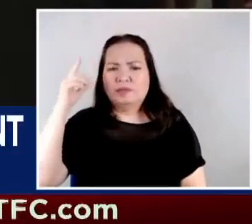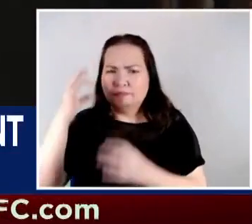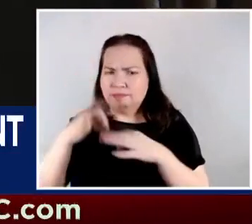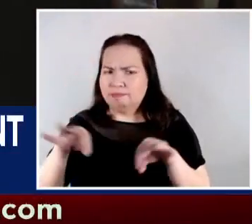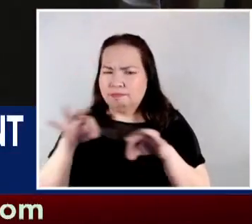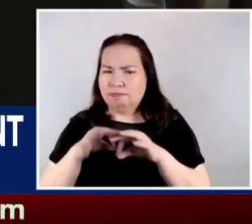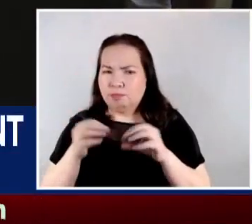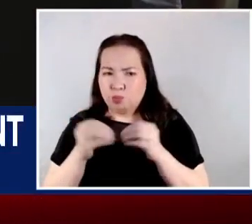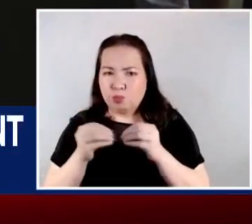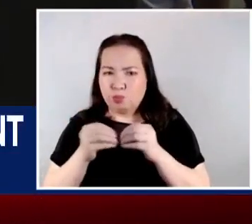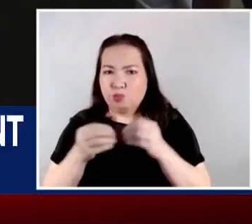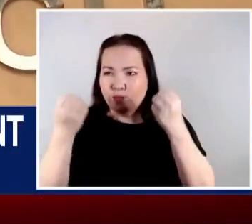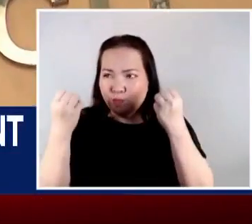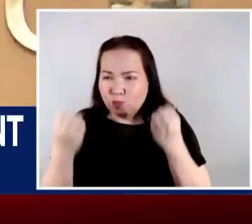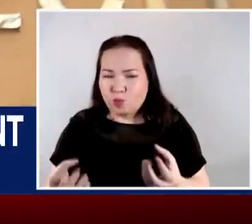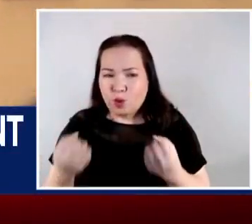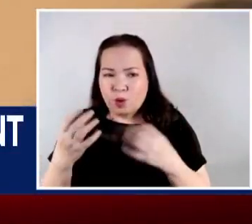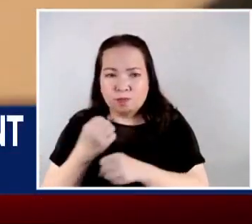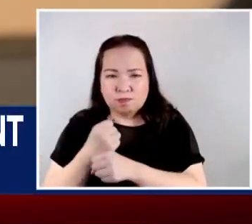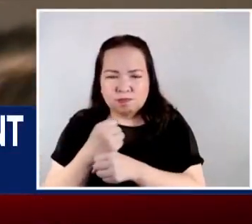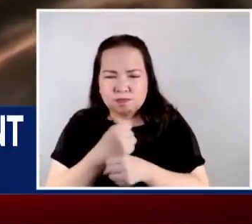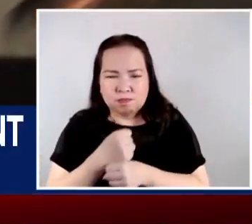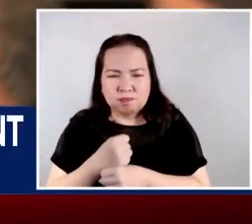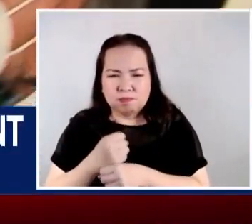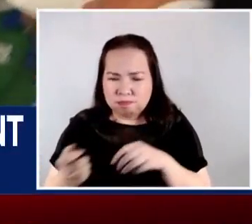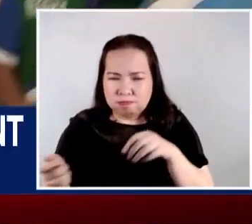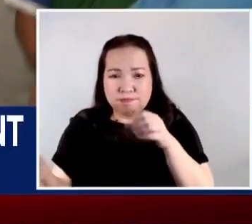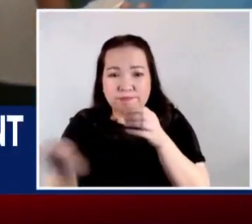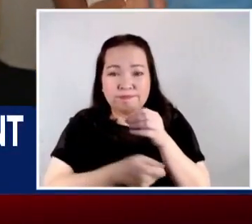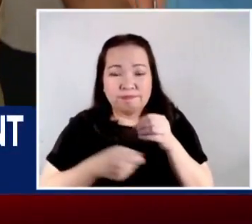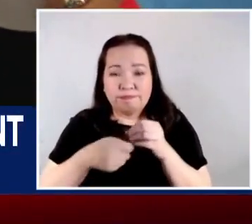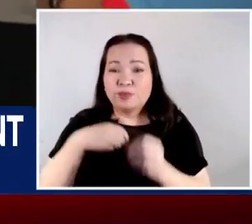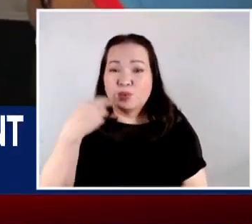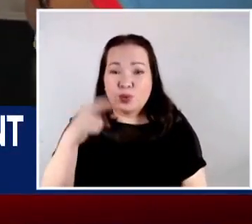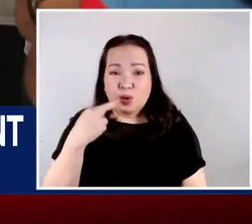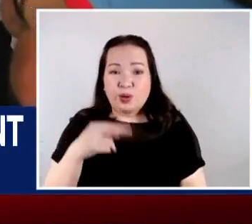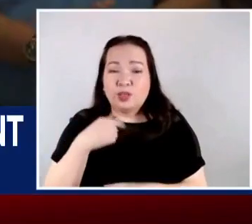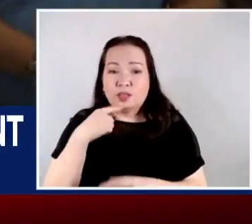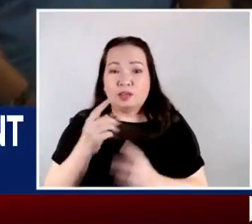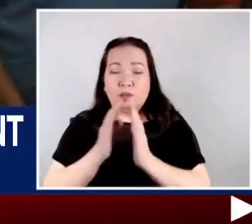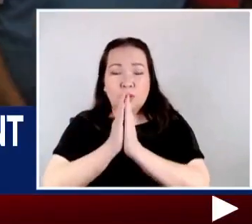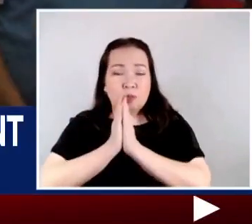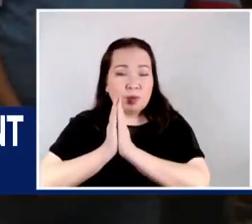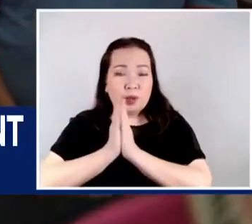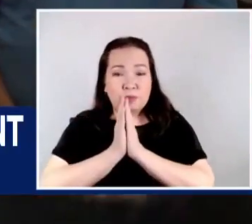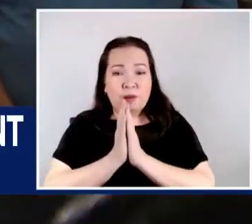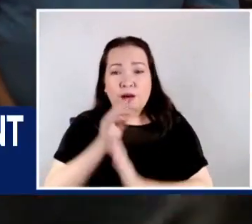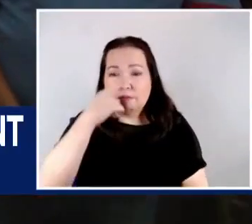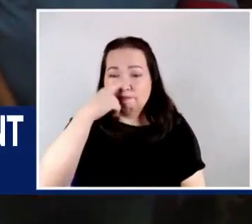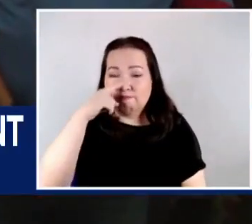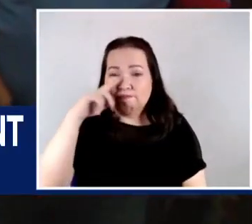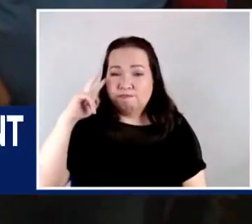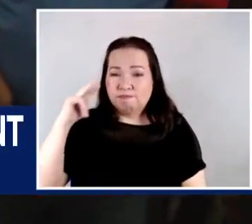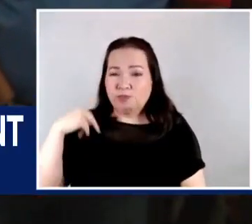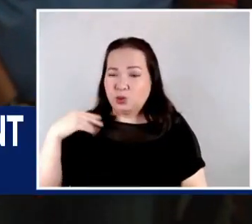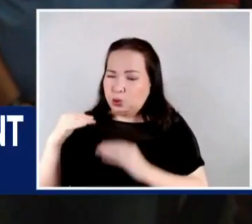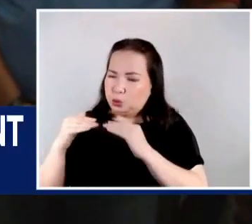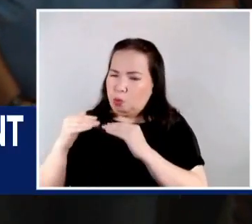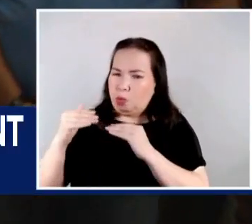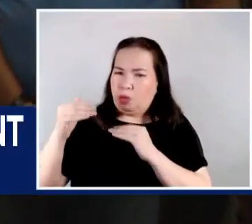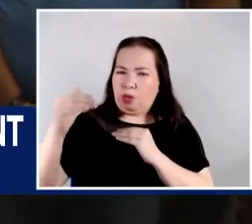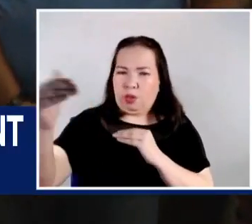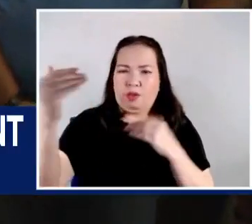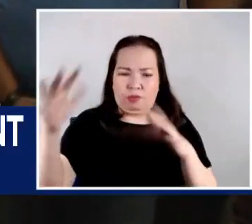bigas sa Pilipinas. Ayon pa kay Lacson, naungusan na ng Myanmar, Thailand at Vietnam ang Pilipinas sa rice production, kaya